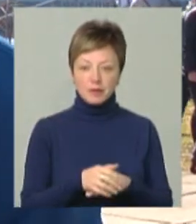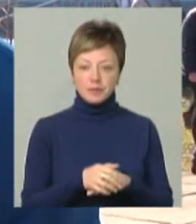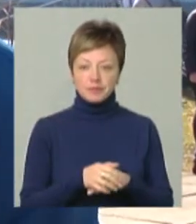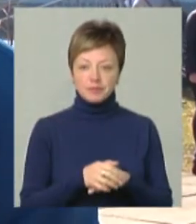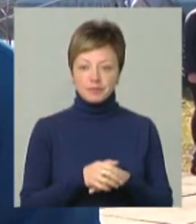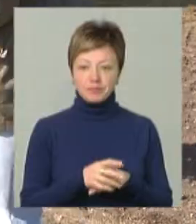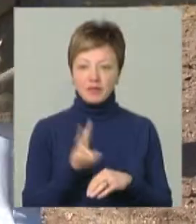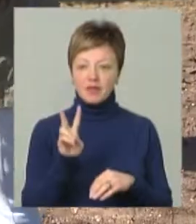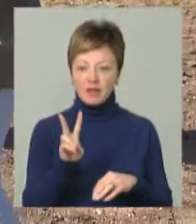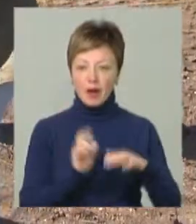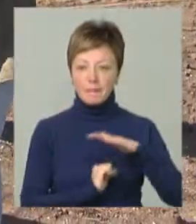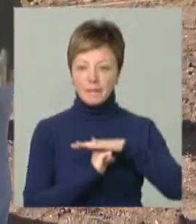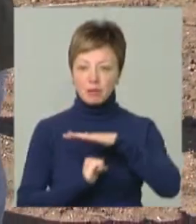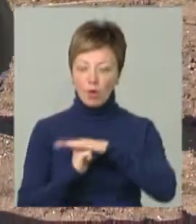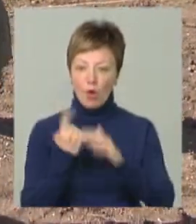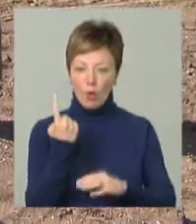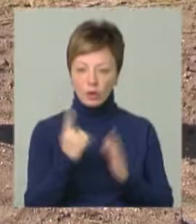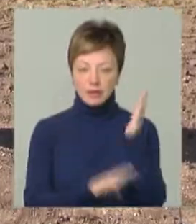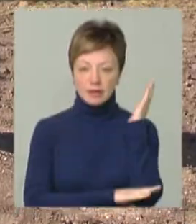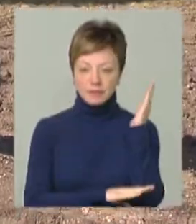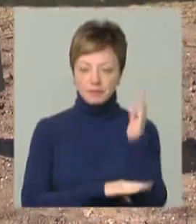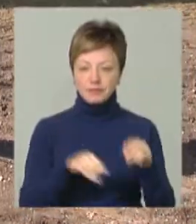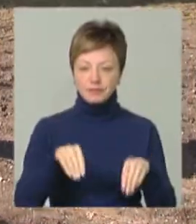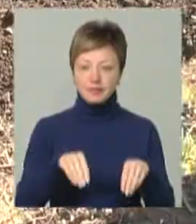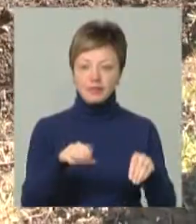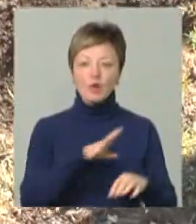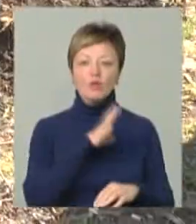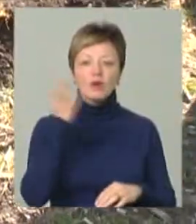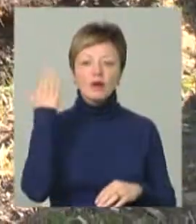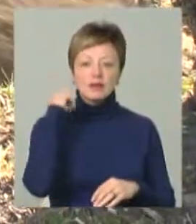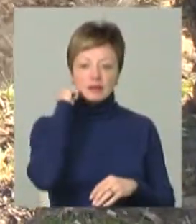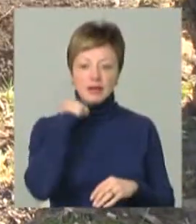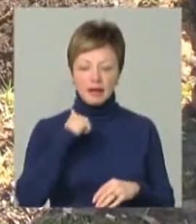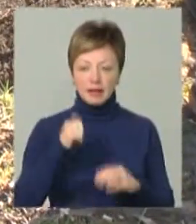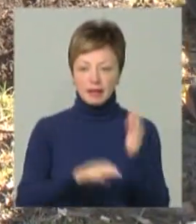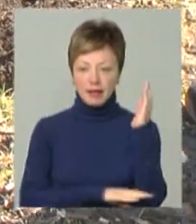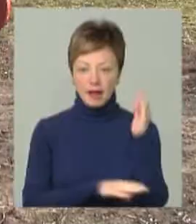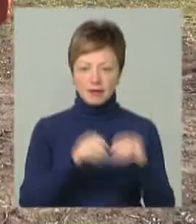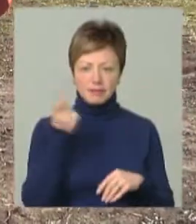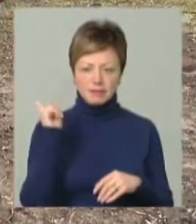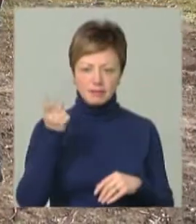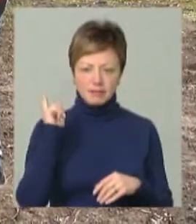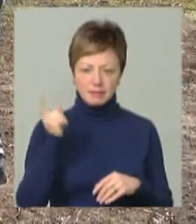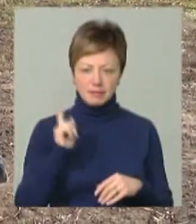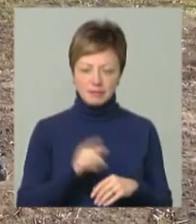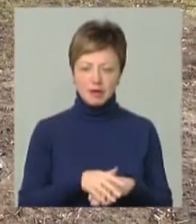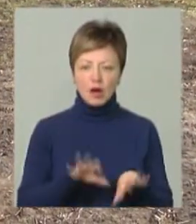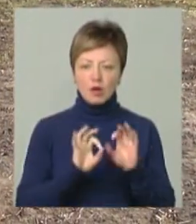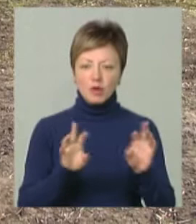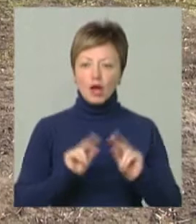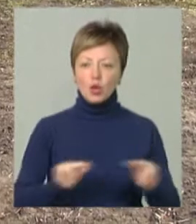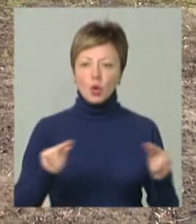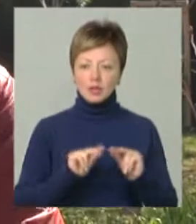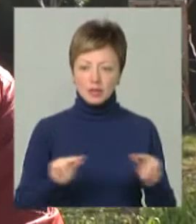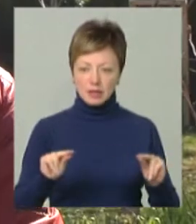на саджанець. Сакурові алеї садять на місці викорчуваних дерев, які були ровесниками університету, розповідає доцент навчального закладу